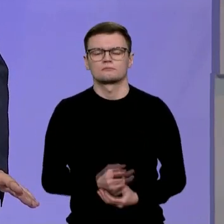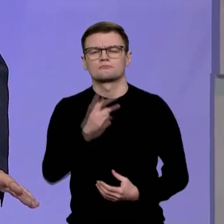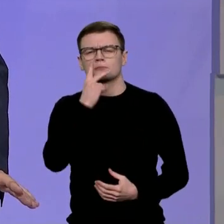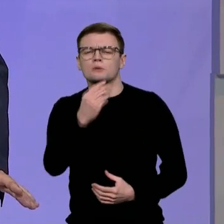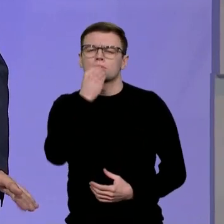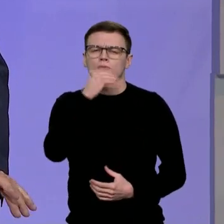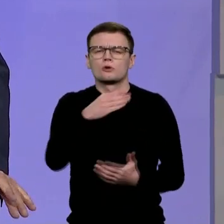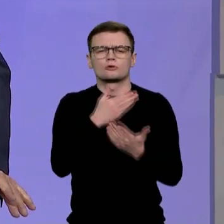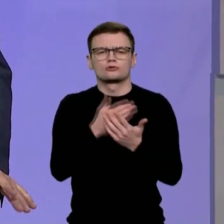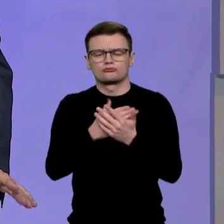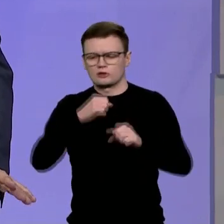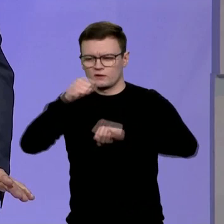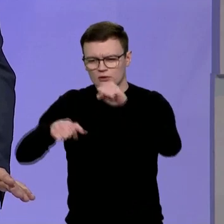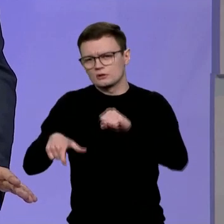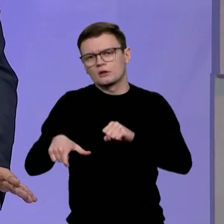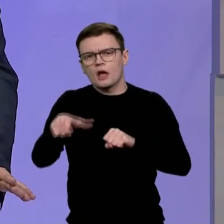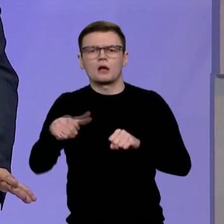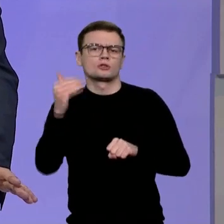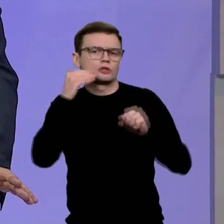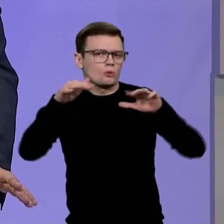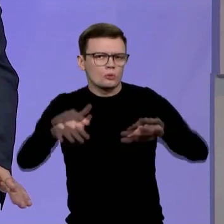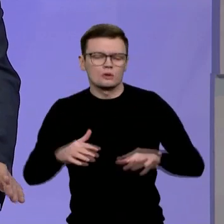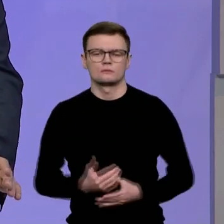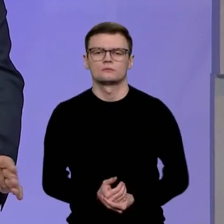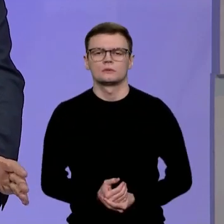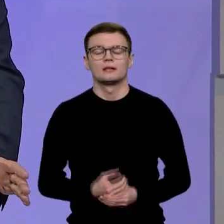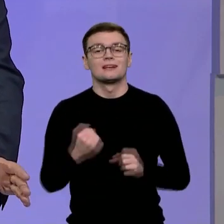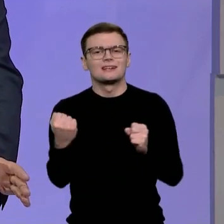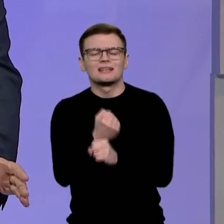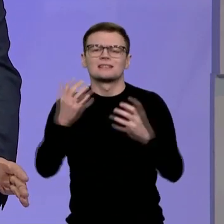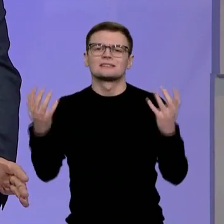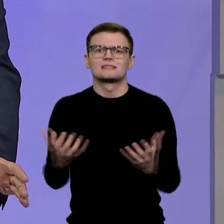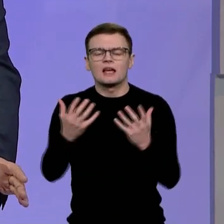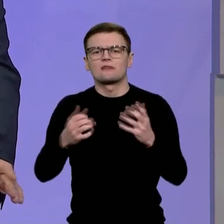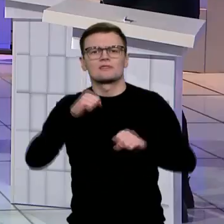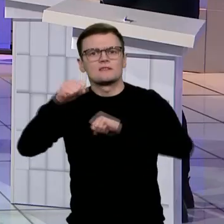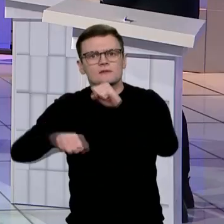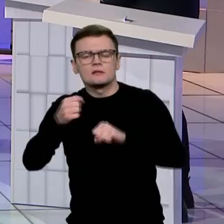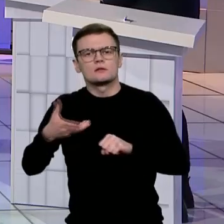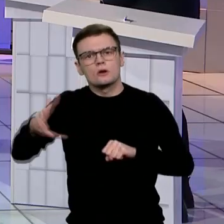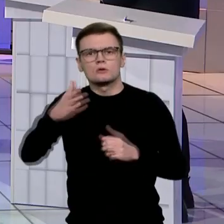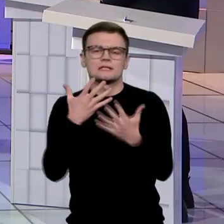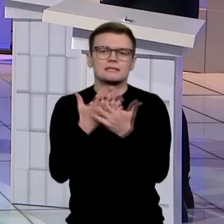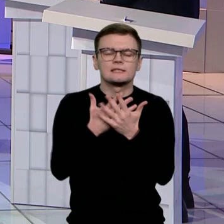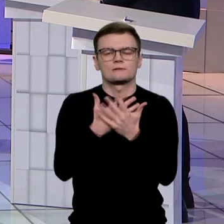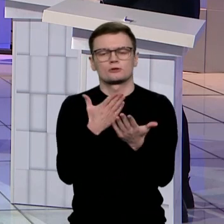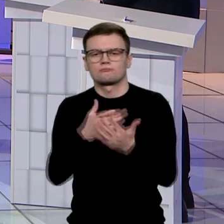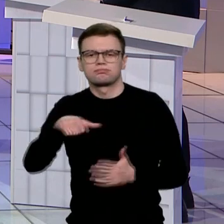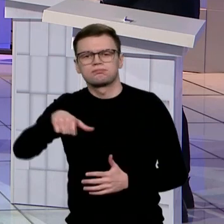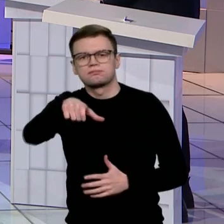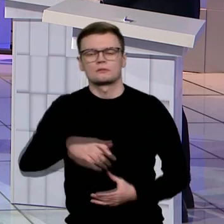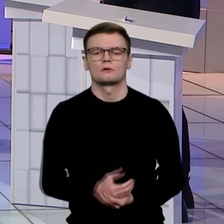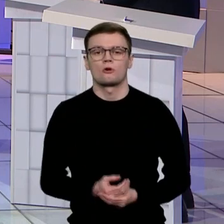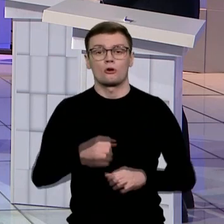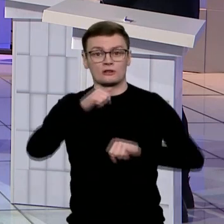yra Šiauliuose. Ir kiek, manau, kad reikėtų skatinti daugiau dviračiais važinėti Šiauliuose. O dviračių takų pati infrastruktūra tikrai